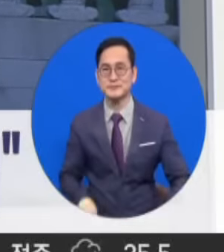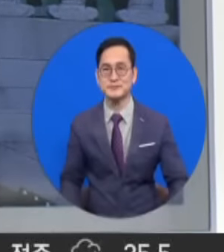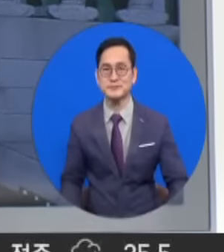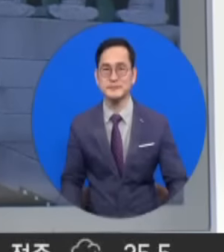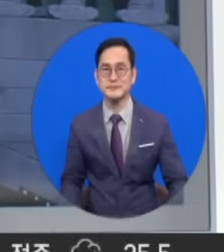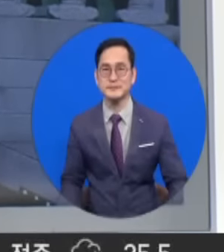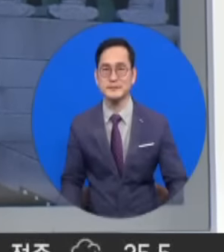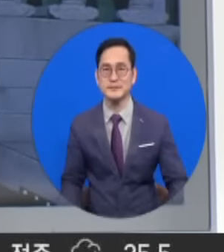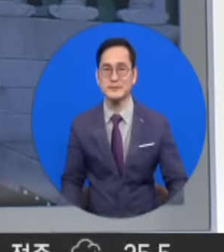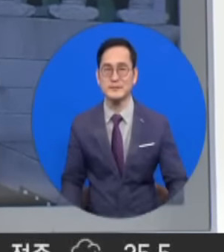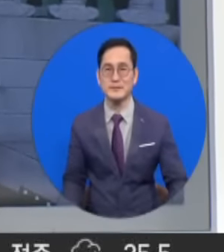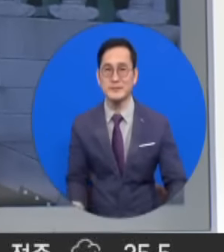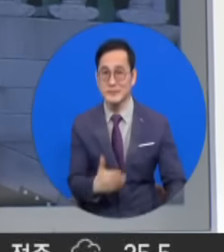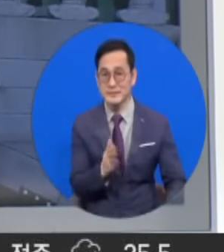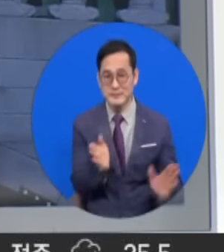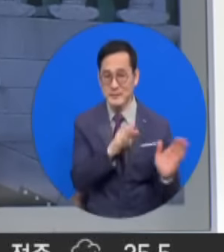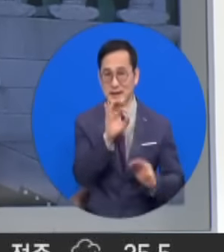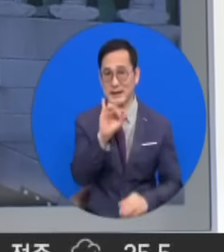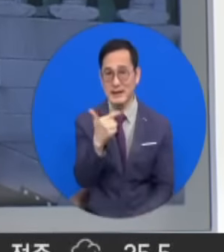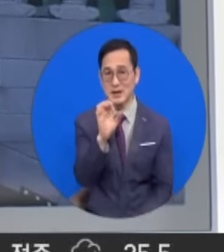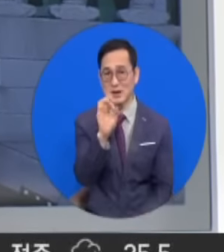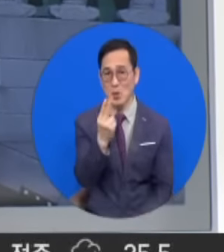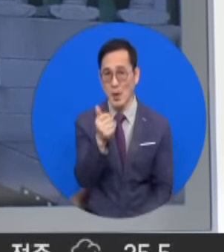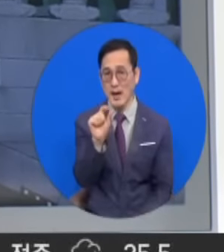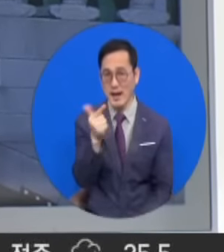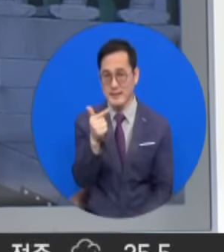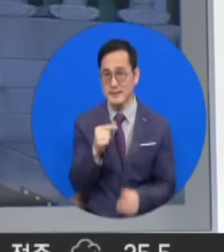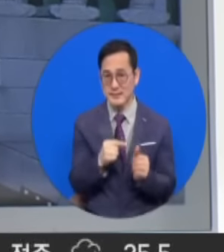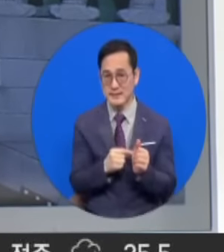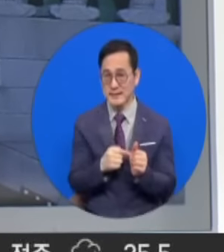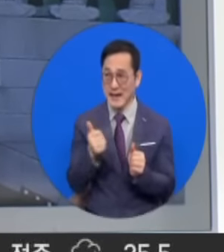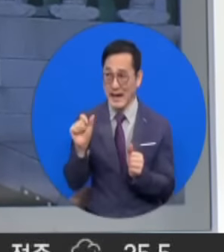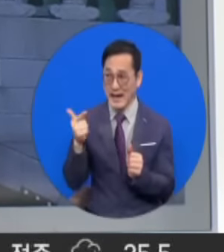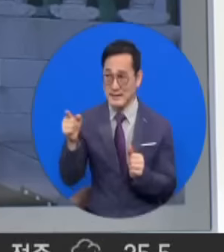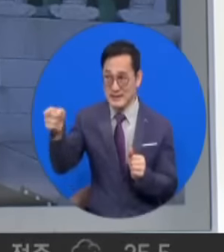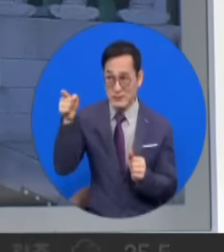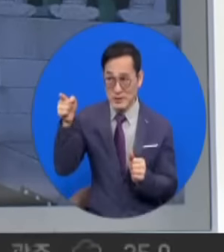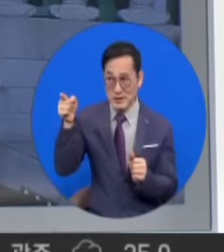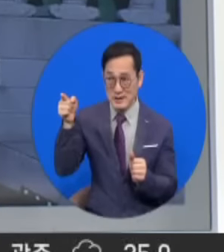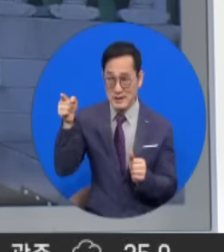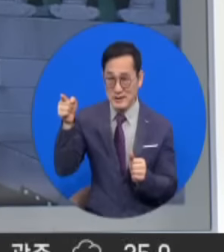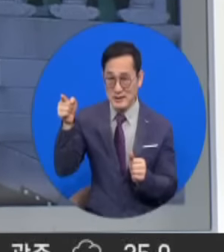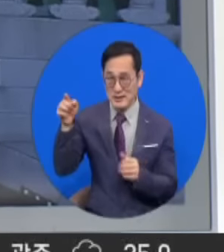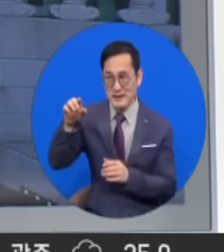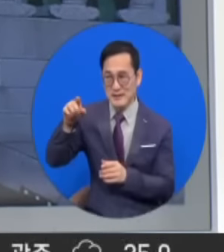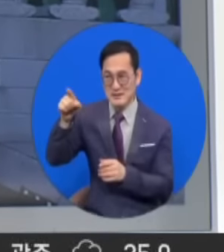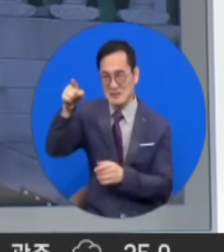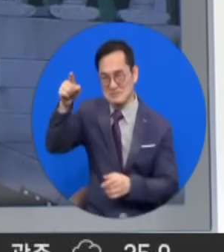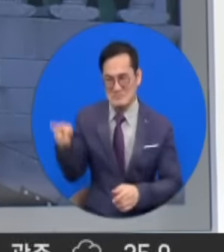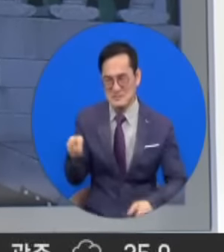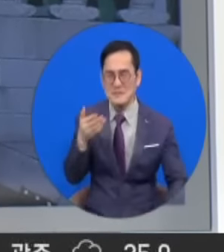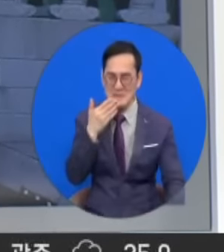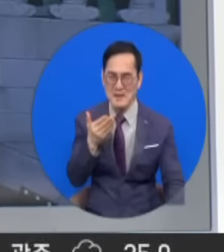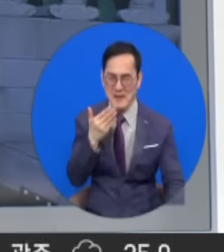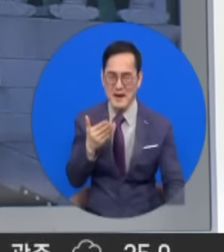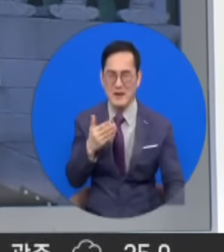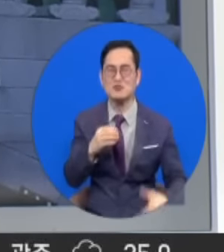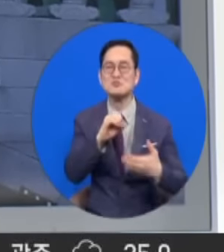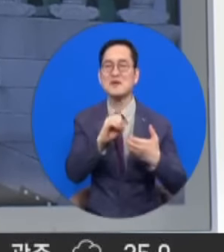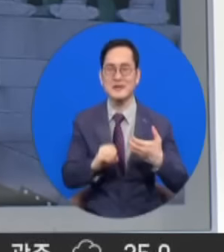있는 이뇨한 의원은 앞서 한동훈이 1위라는 거 뒤집힐 가능성이 90%다라고 말했습니다. 조금 전 저희